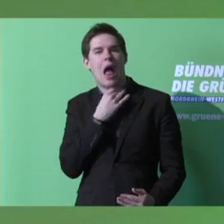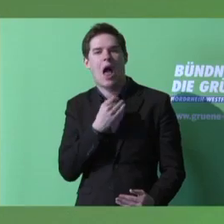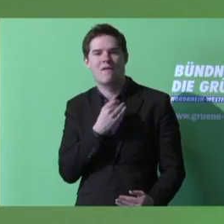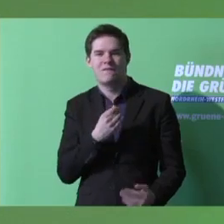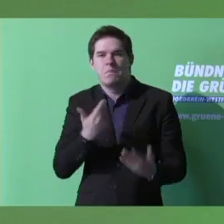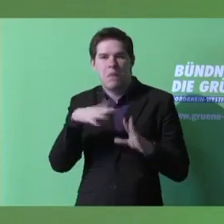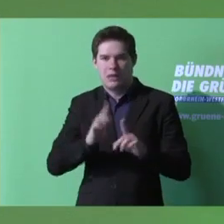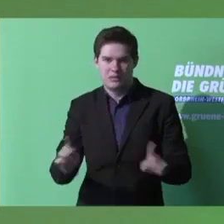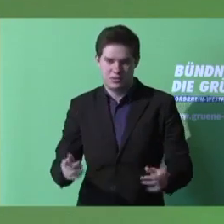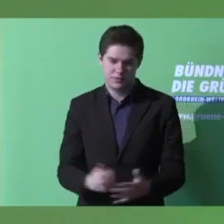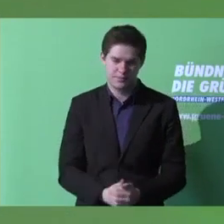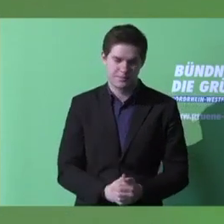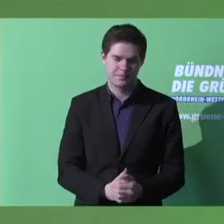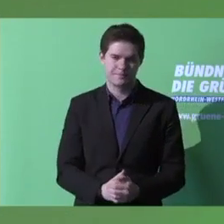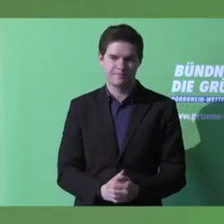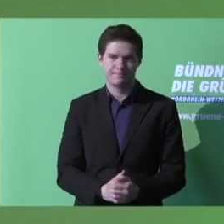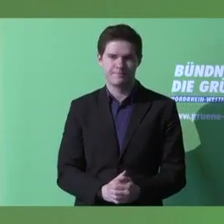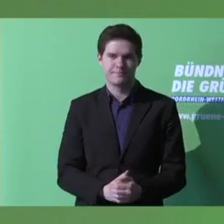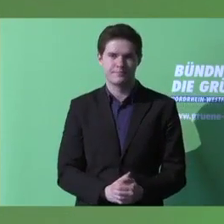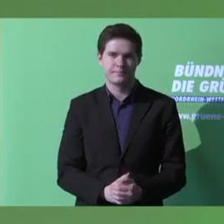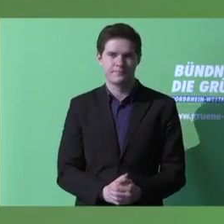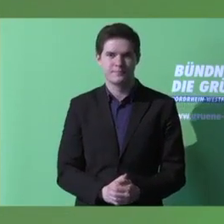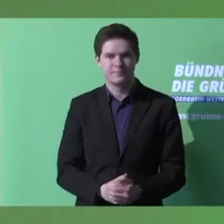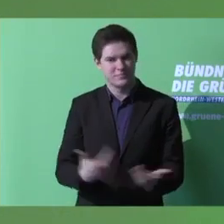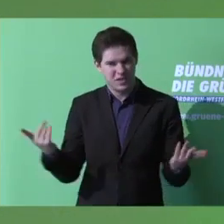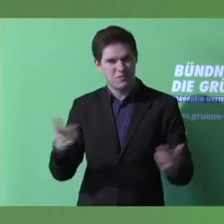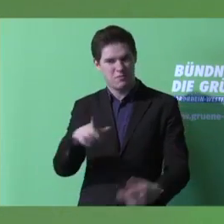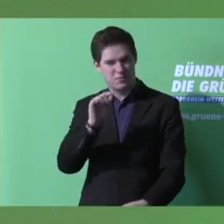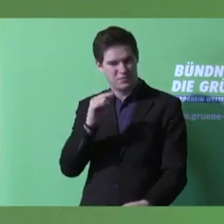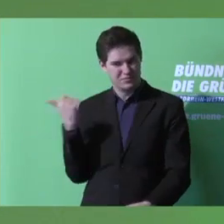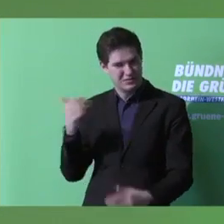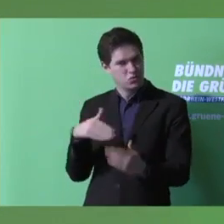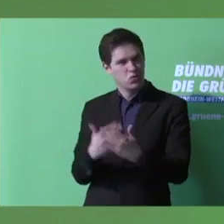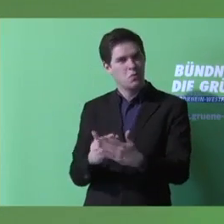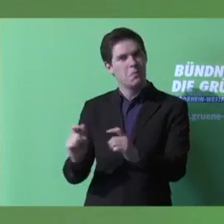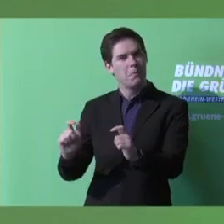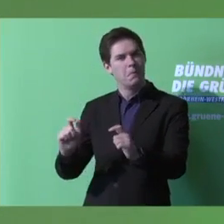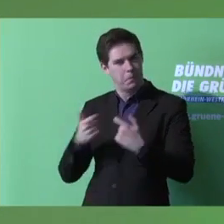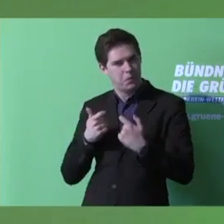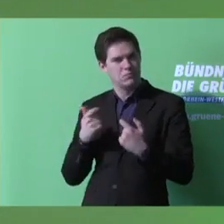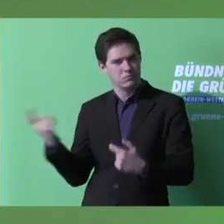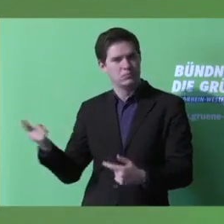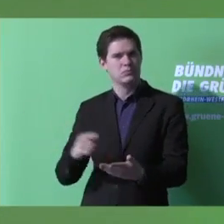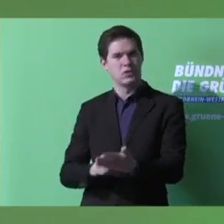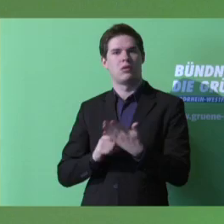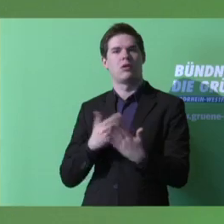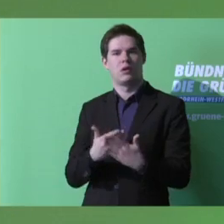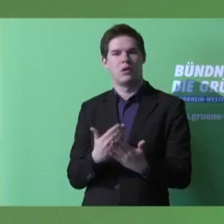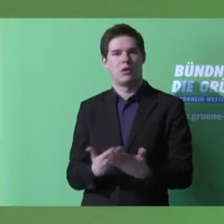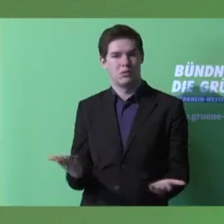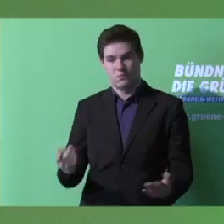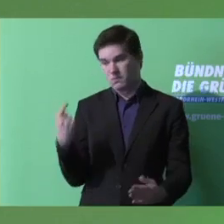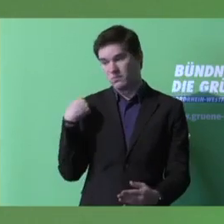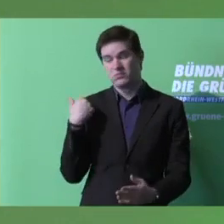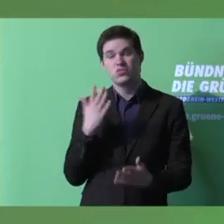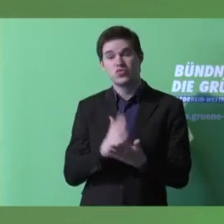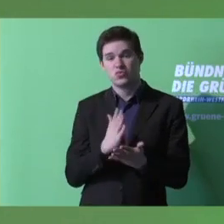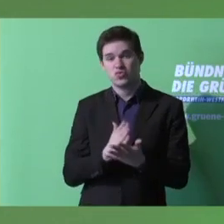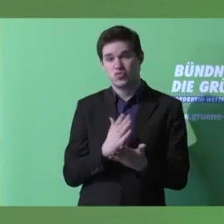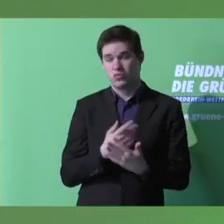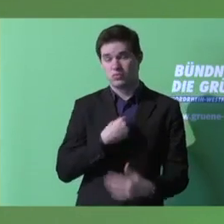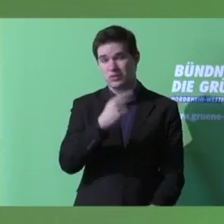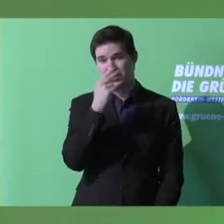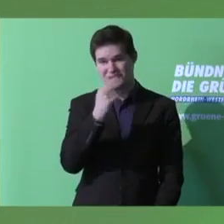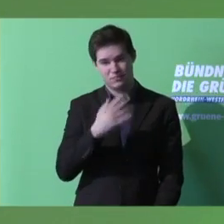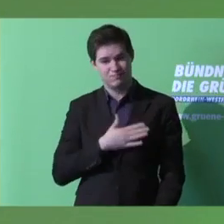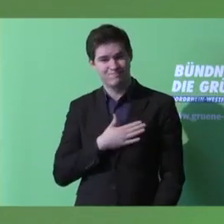Proporz. Diese Blockade steht auch dafür, und das hat der Mitgliederentscheid gezeigt, dass unsere Partei